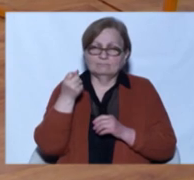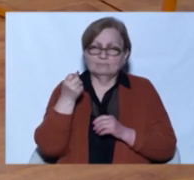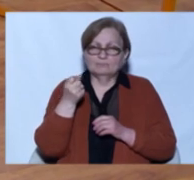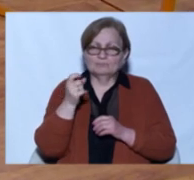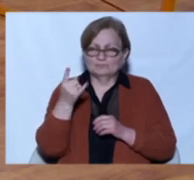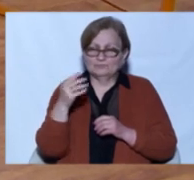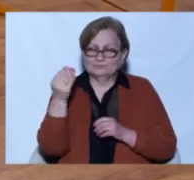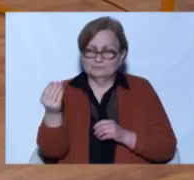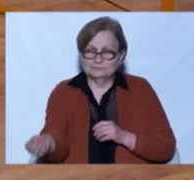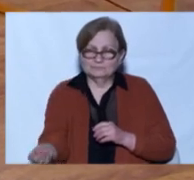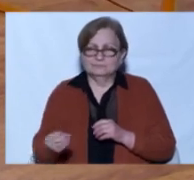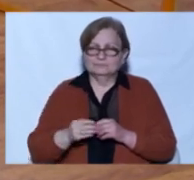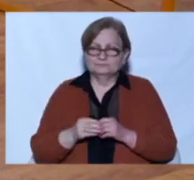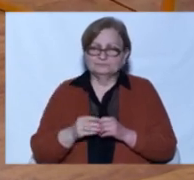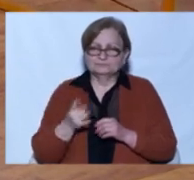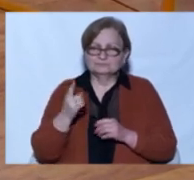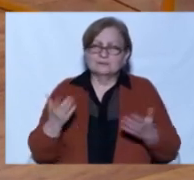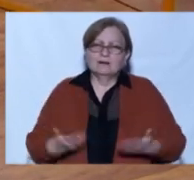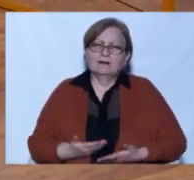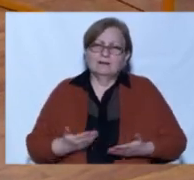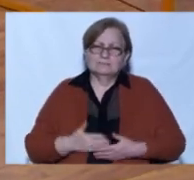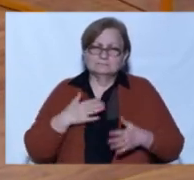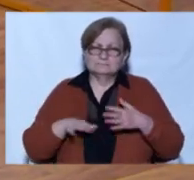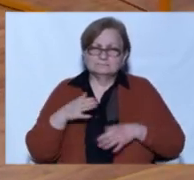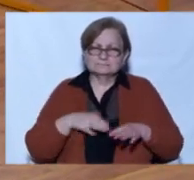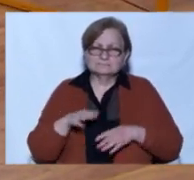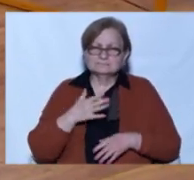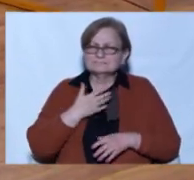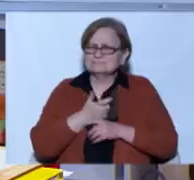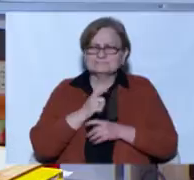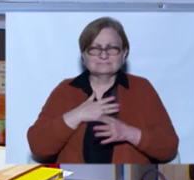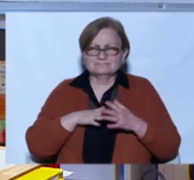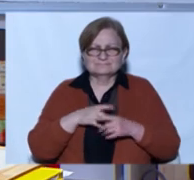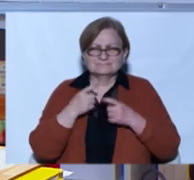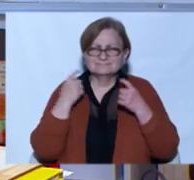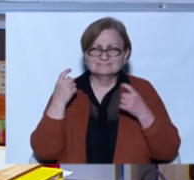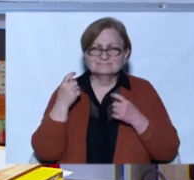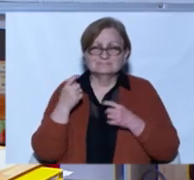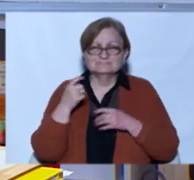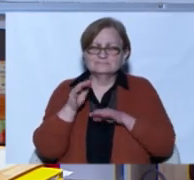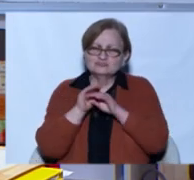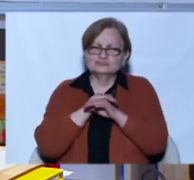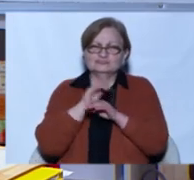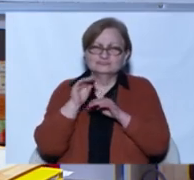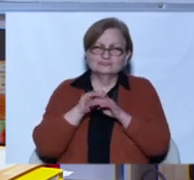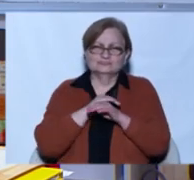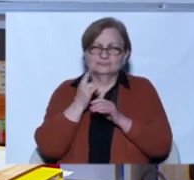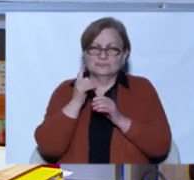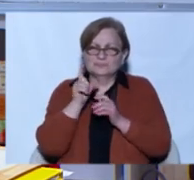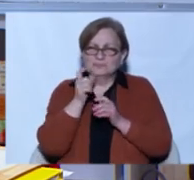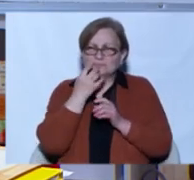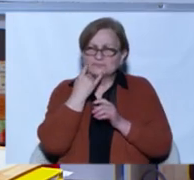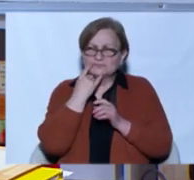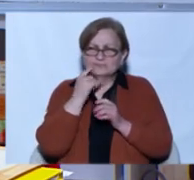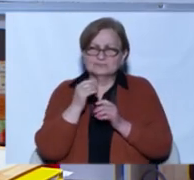ილიკოს მისცა. ბავშმა სიხარულისაგან აღარ იცოდა რა ექნა. იალერსებოდა პაცია